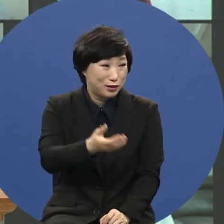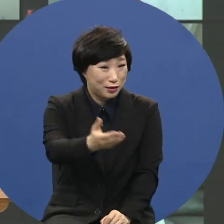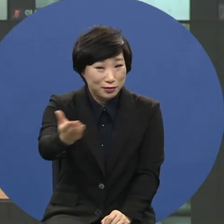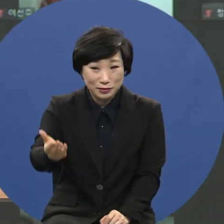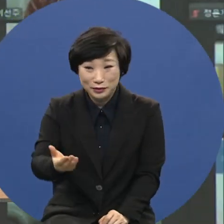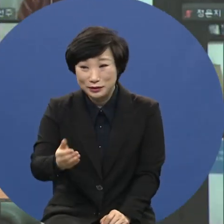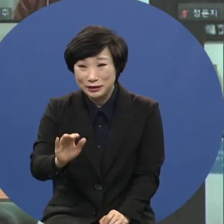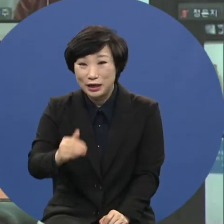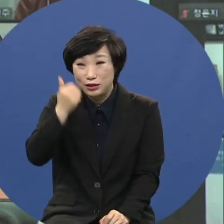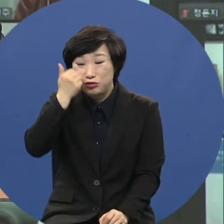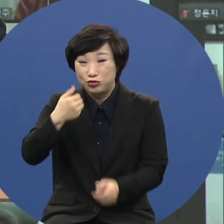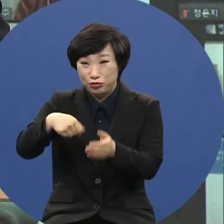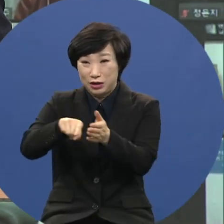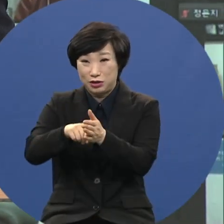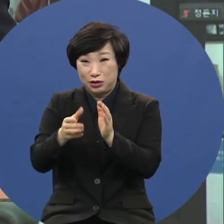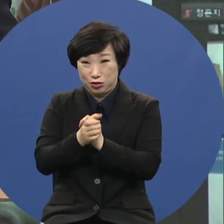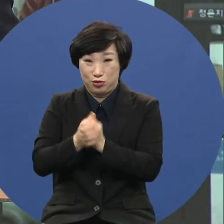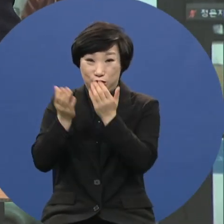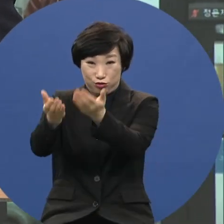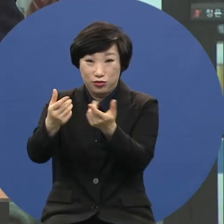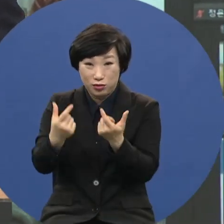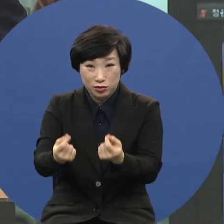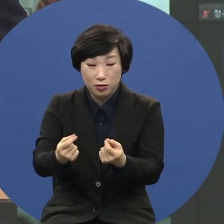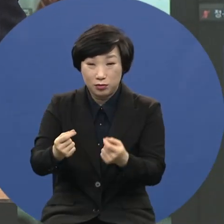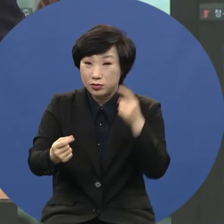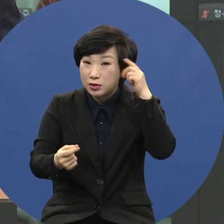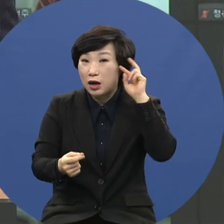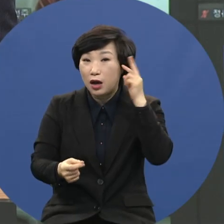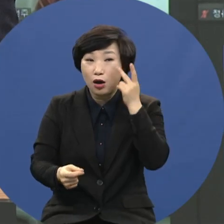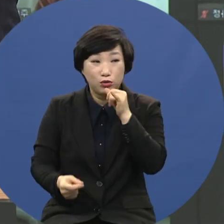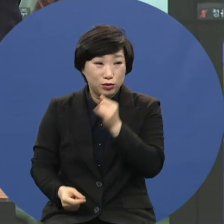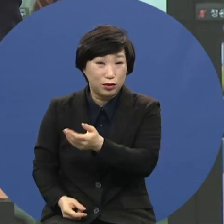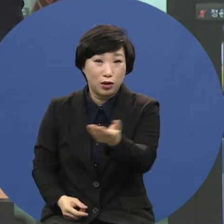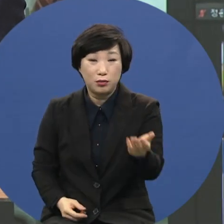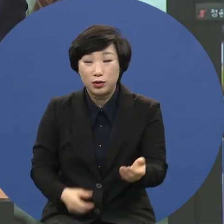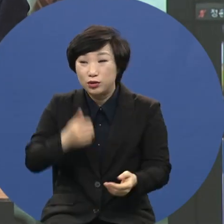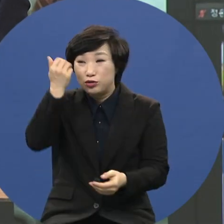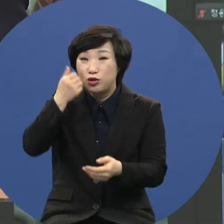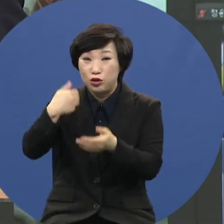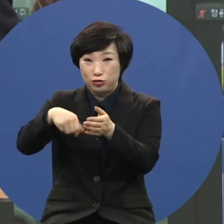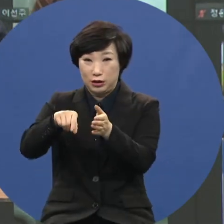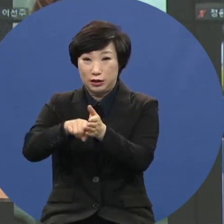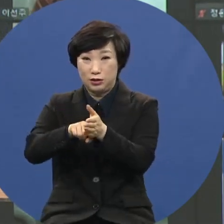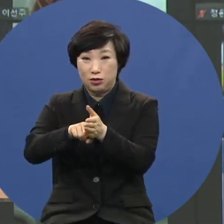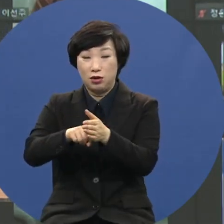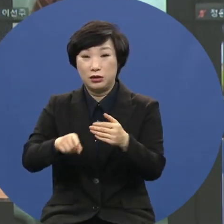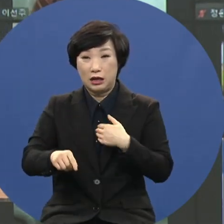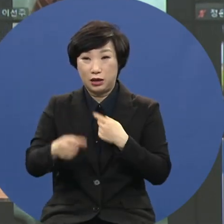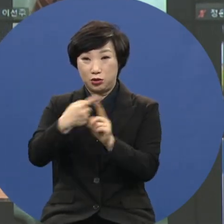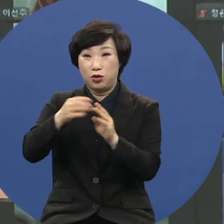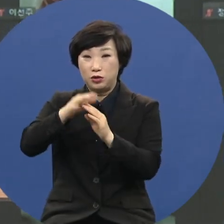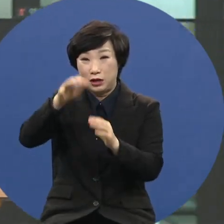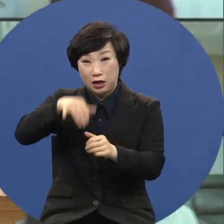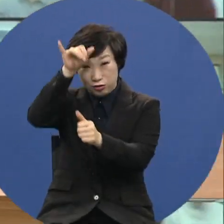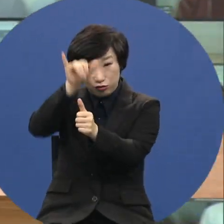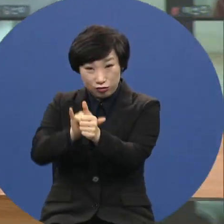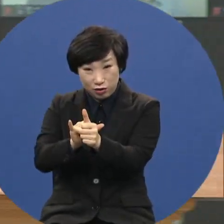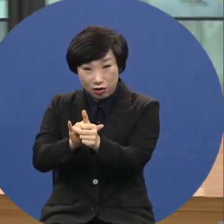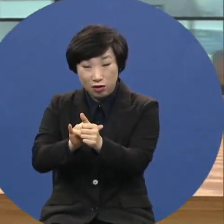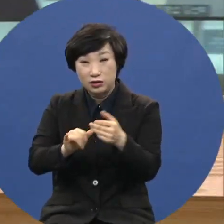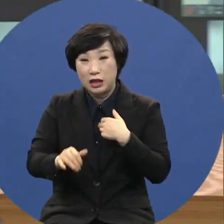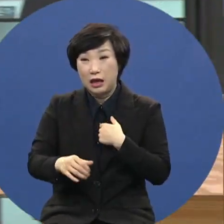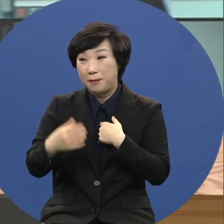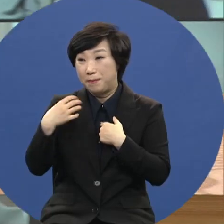마치 누구를 위해서 기도해 주는 것처럼, 마치 누구를 위해서 내가 교회에서 충성하고